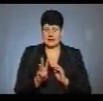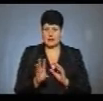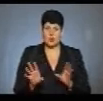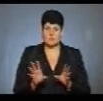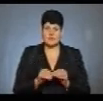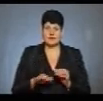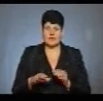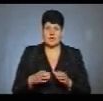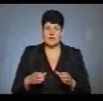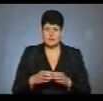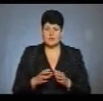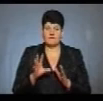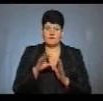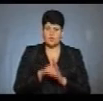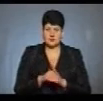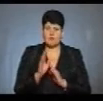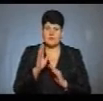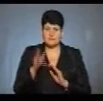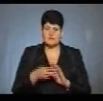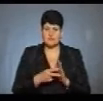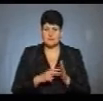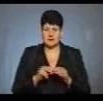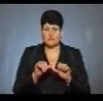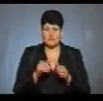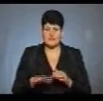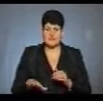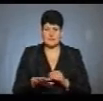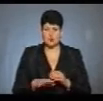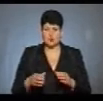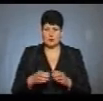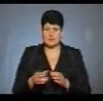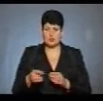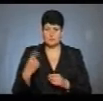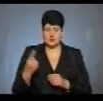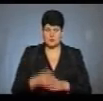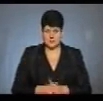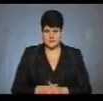об'єднаних територіальних громад, які включені до перспективного плану формування територій громад Тернопільської області.